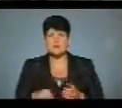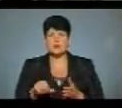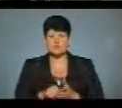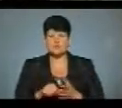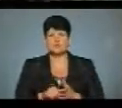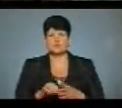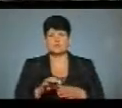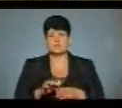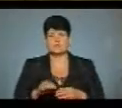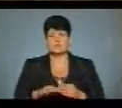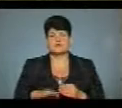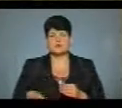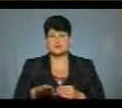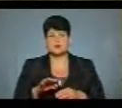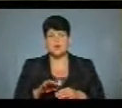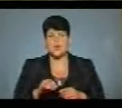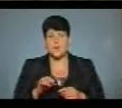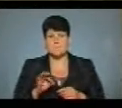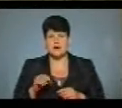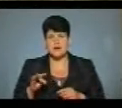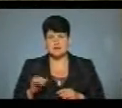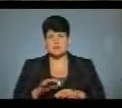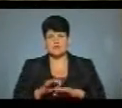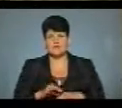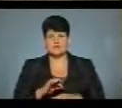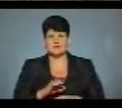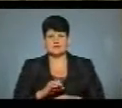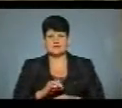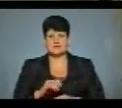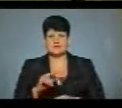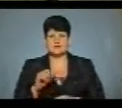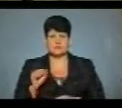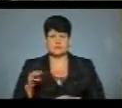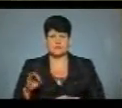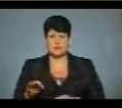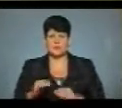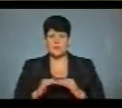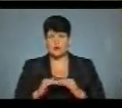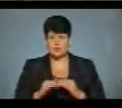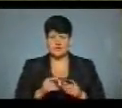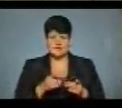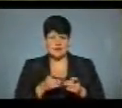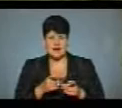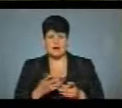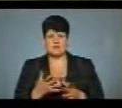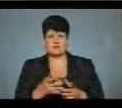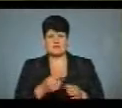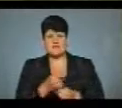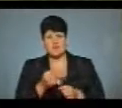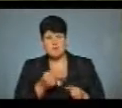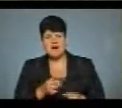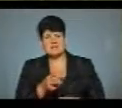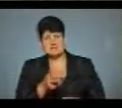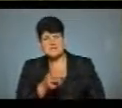операції об'єднаних сил. Про це нам повідомив працофіцер артилерійської бригади Юрій Кульпа. На полігоні бійці стріляють з автоматів, пістолетів